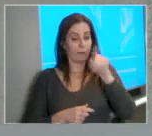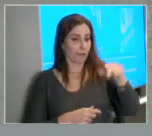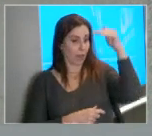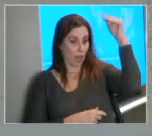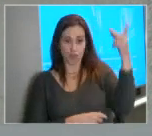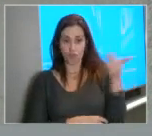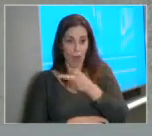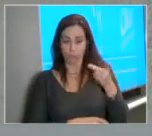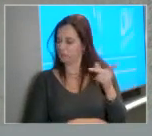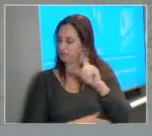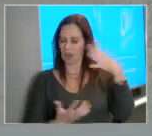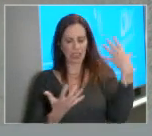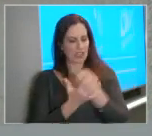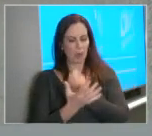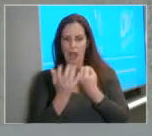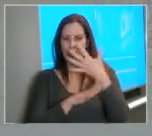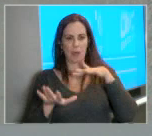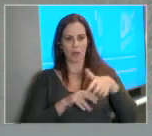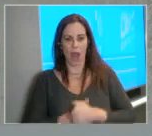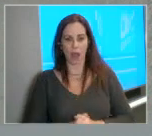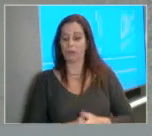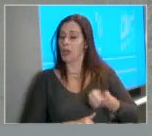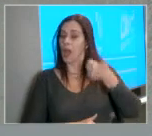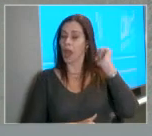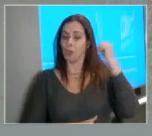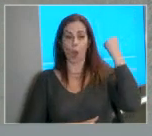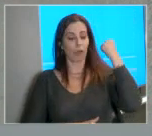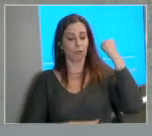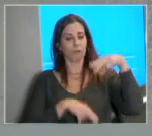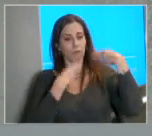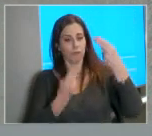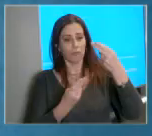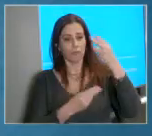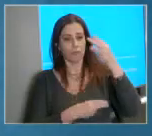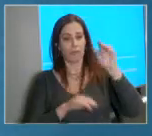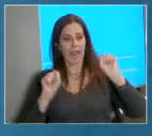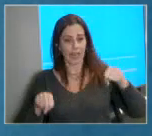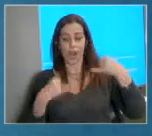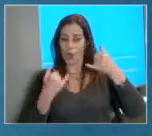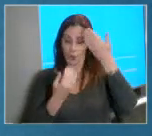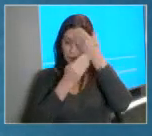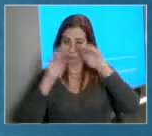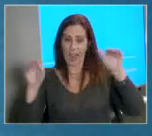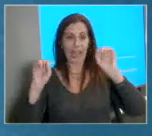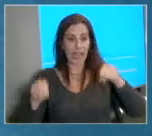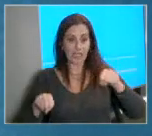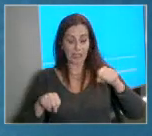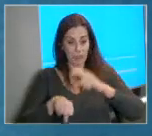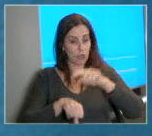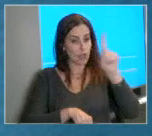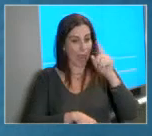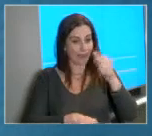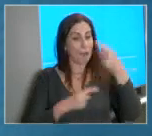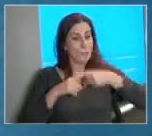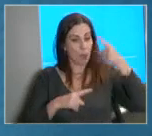נתניהו ובני גנץ, לא הצליחו להרכיב ממשלה. אמש החזיר גנץ את המנדט לנשיא. היום יודיע הנשיא ליושב ראש הכנסת, זה יקרה באחת